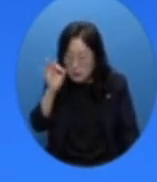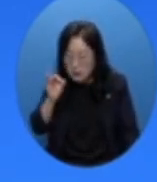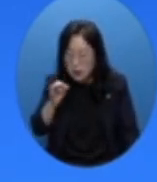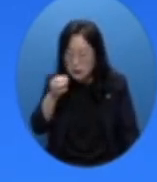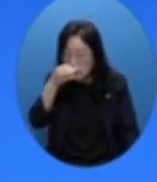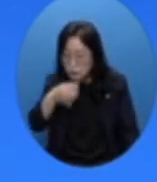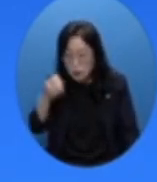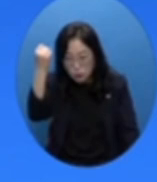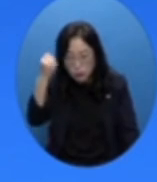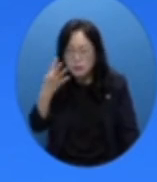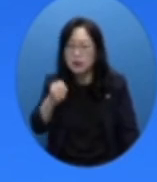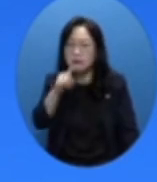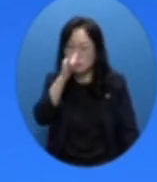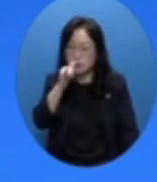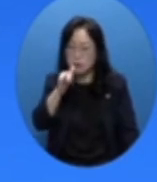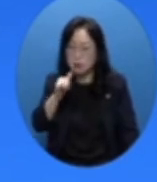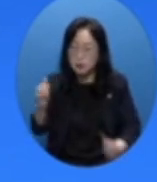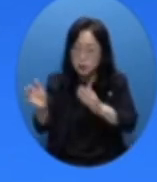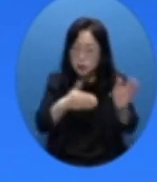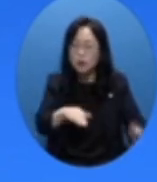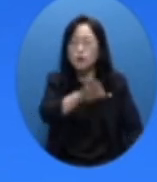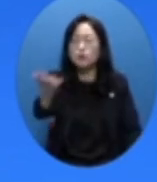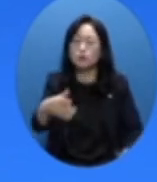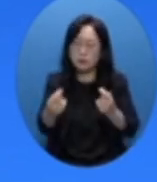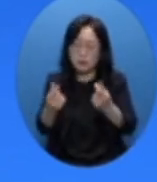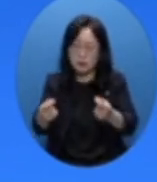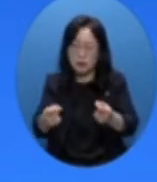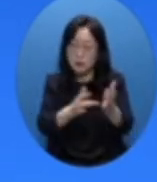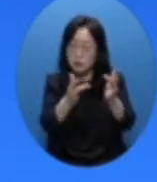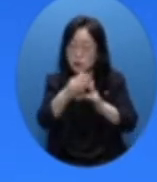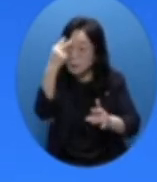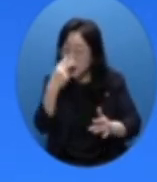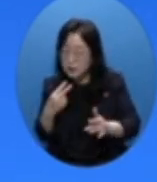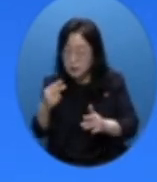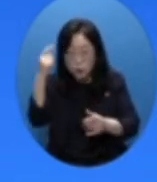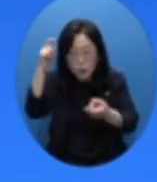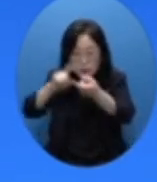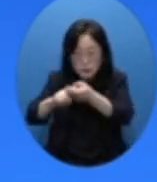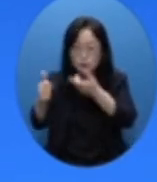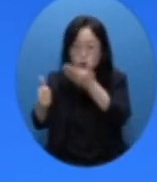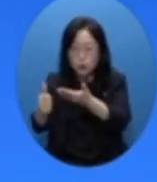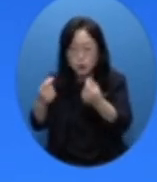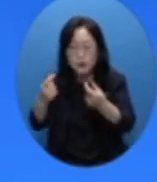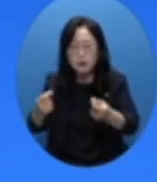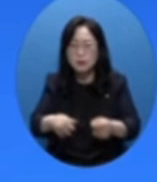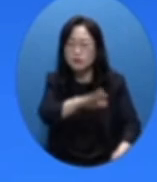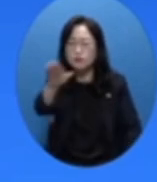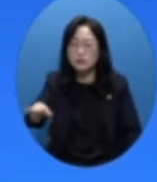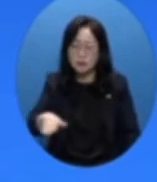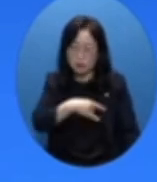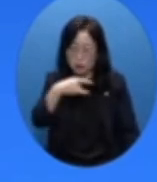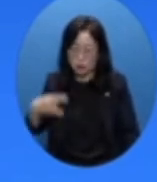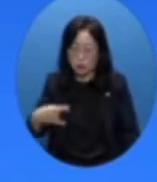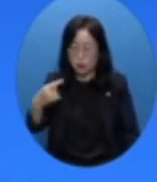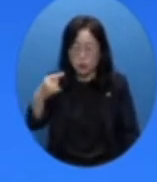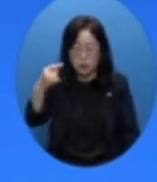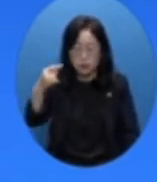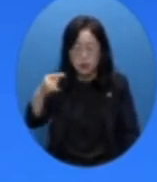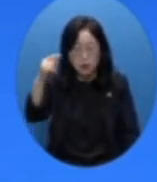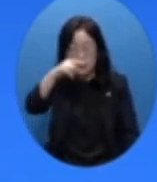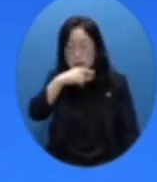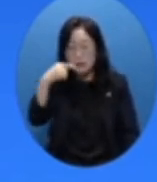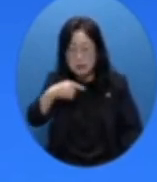얘긴 에게 과정 같은 것처럼 우리의 있으면 막 마음을 가지고 그들을 죄 사랑으로 품 곧 잘 돌봐야 될